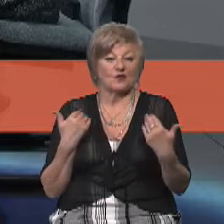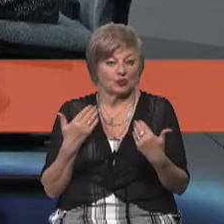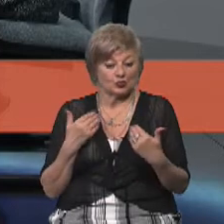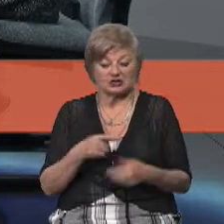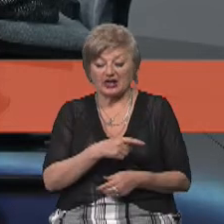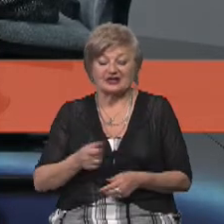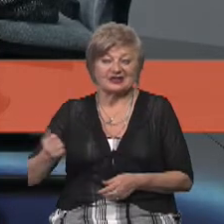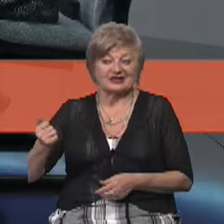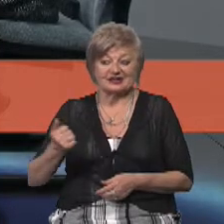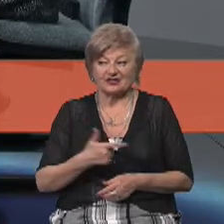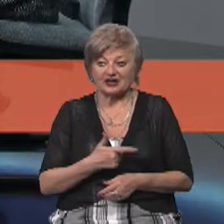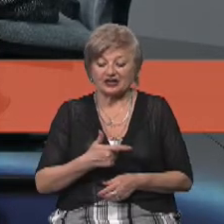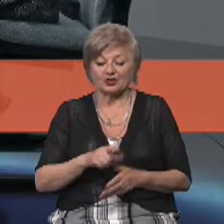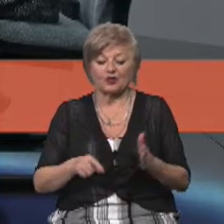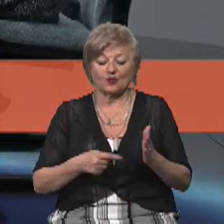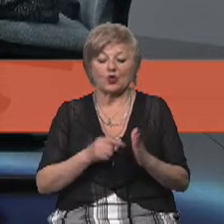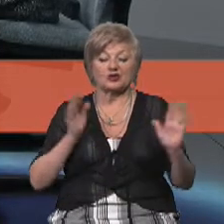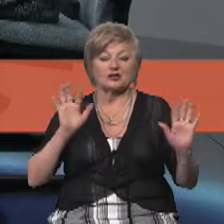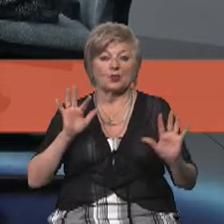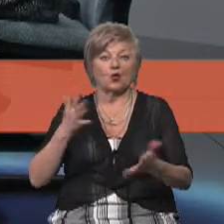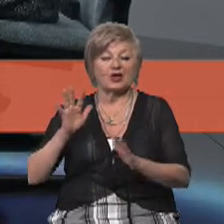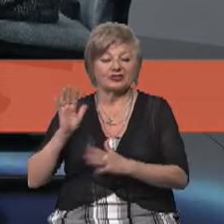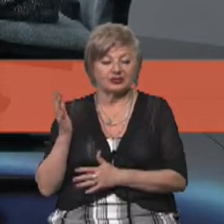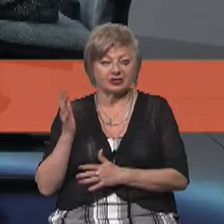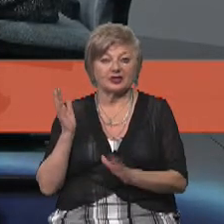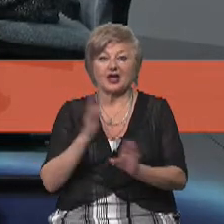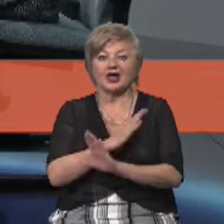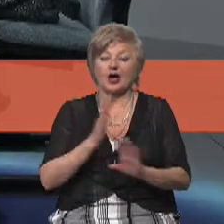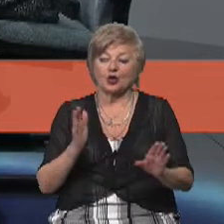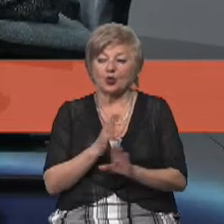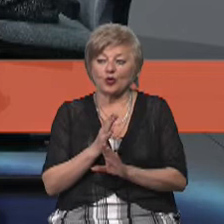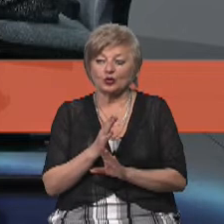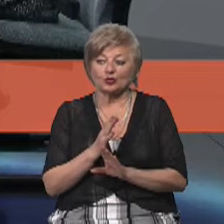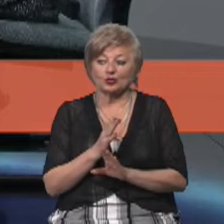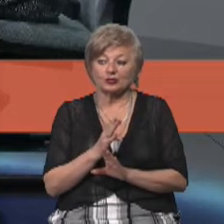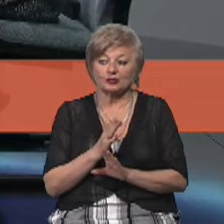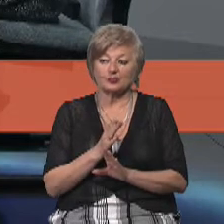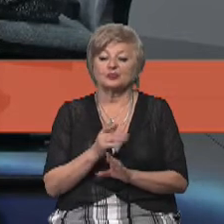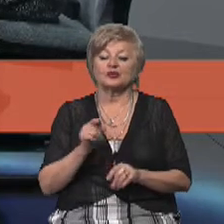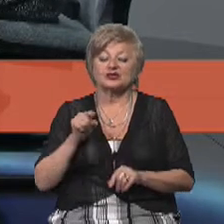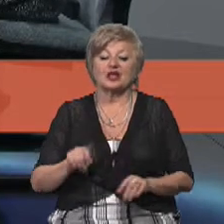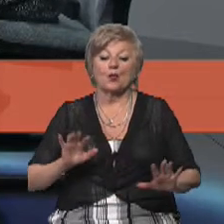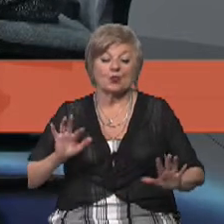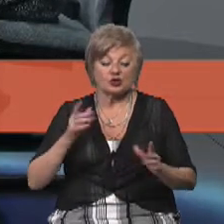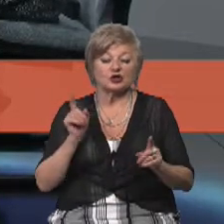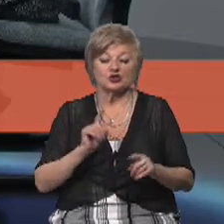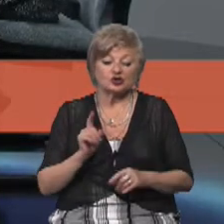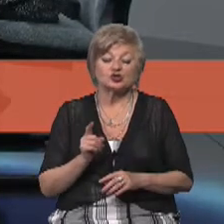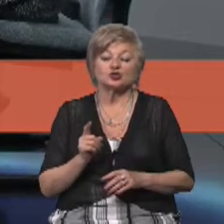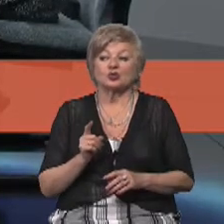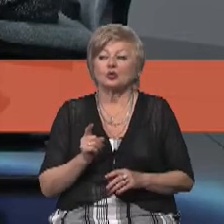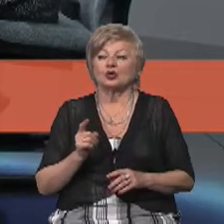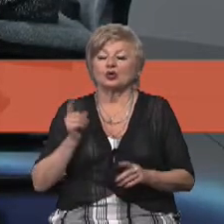2 тижні трапилася низка подій екологічного спрямування на шарування. Ці події викликали вибухи